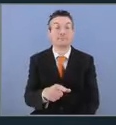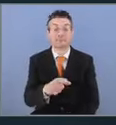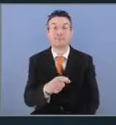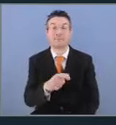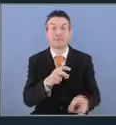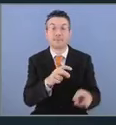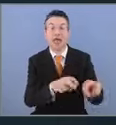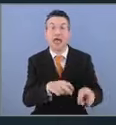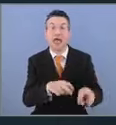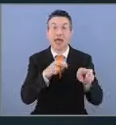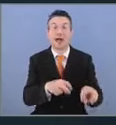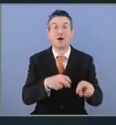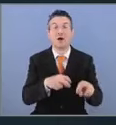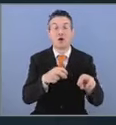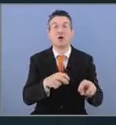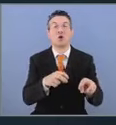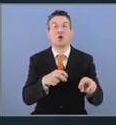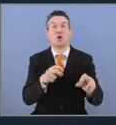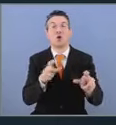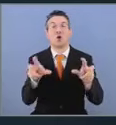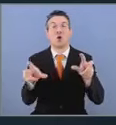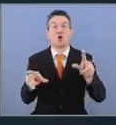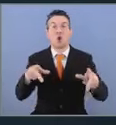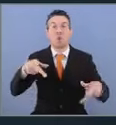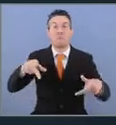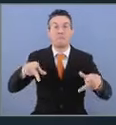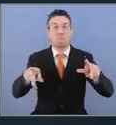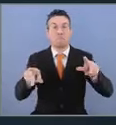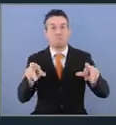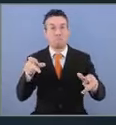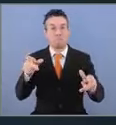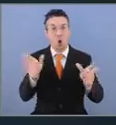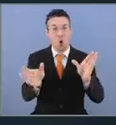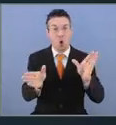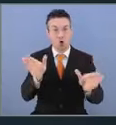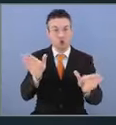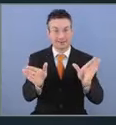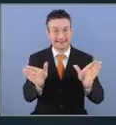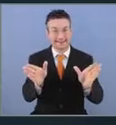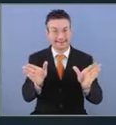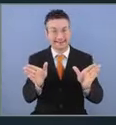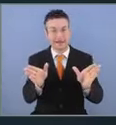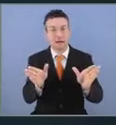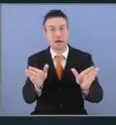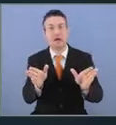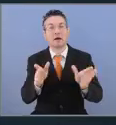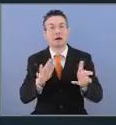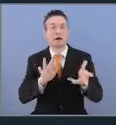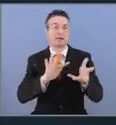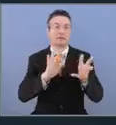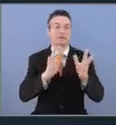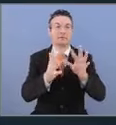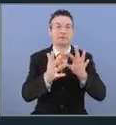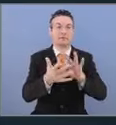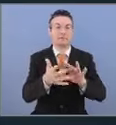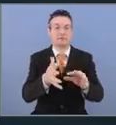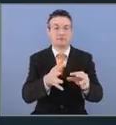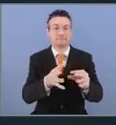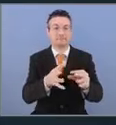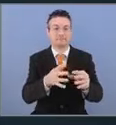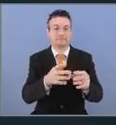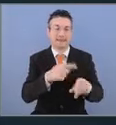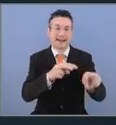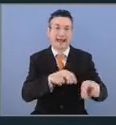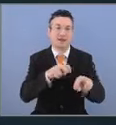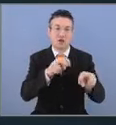molte delle problematiche che si affrontano nella robotizzazione delle lavorazioni agricole hanno molto in